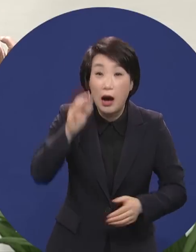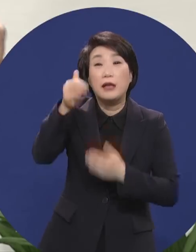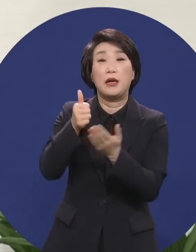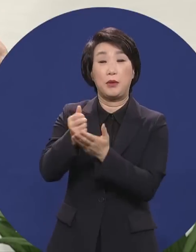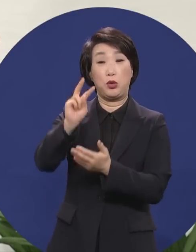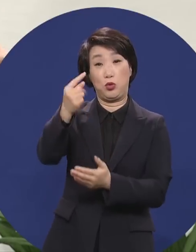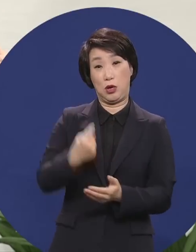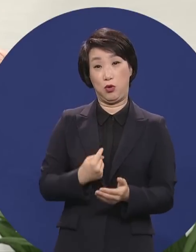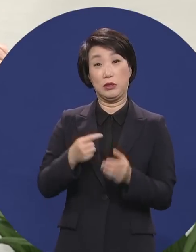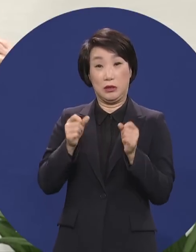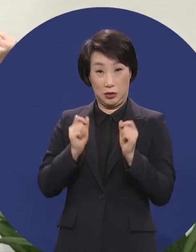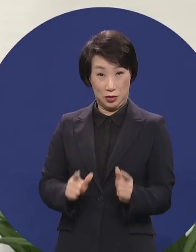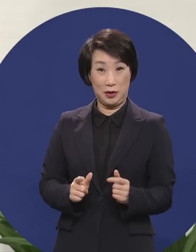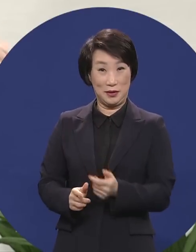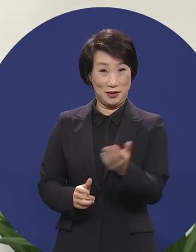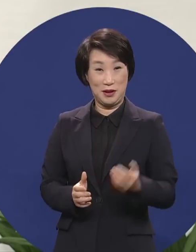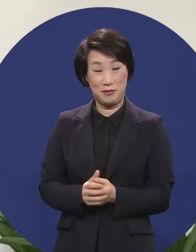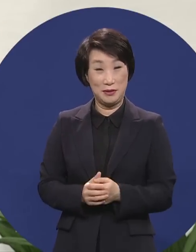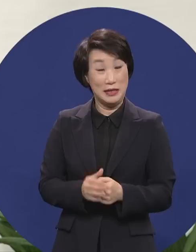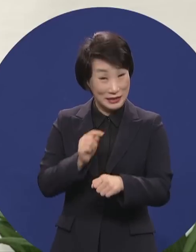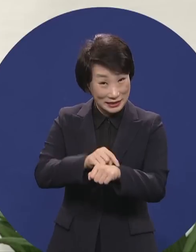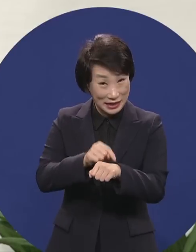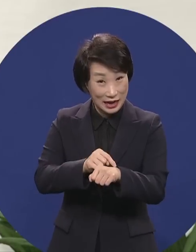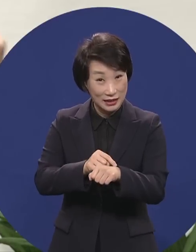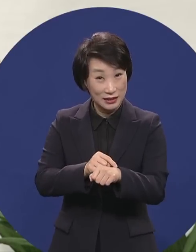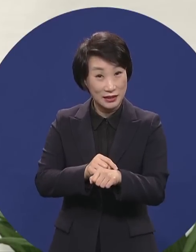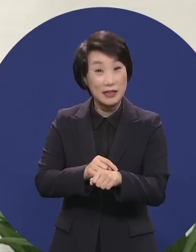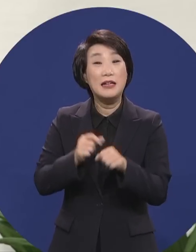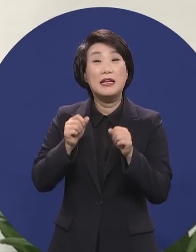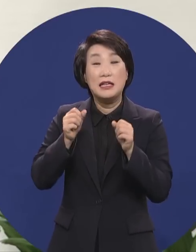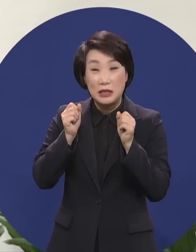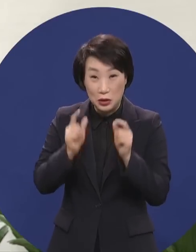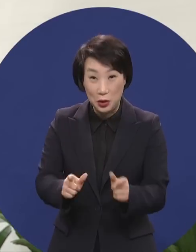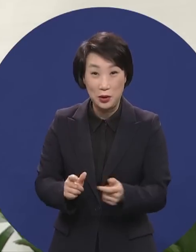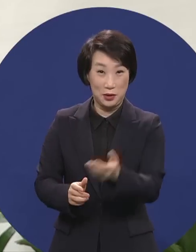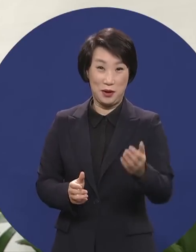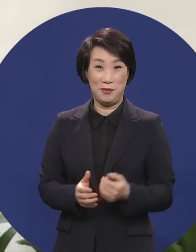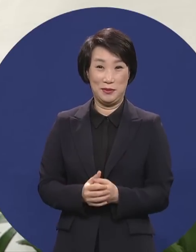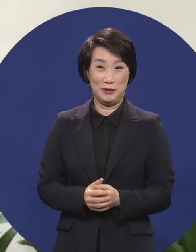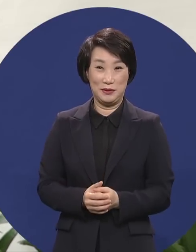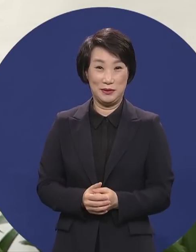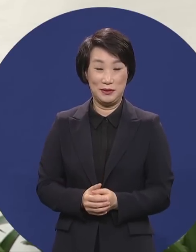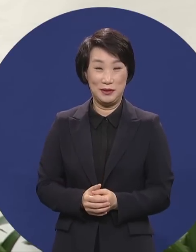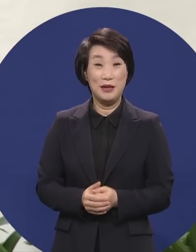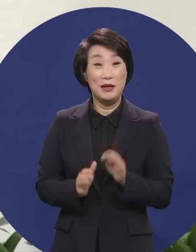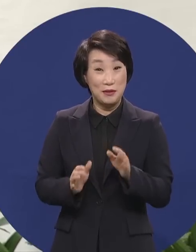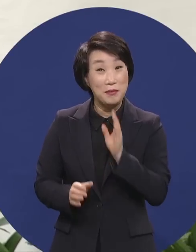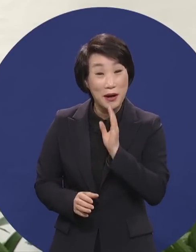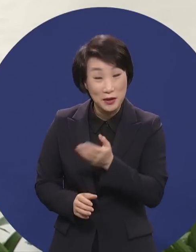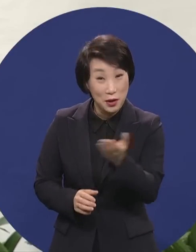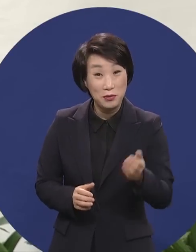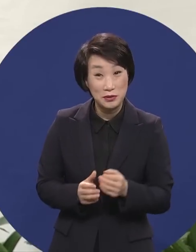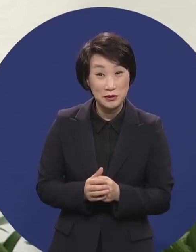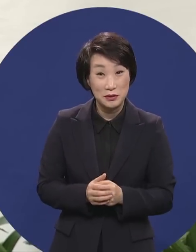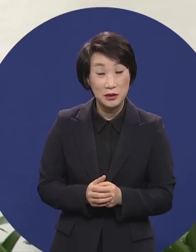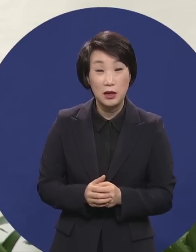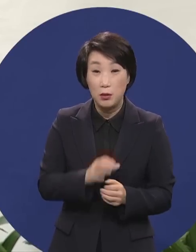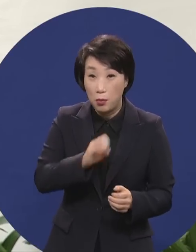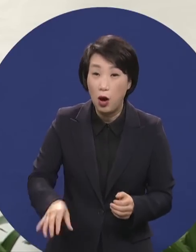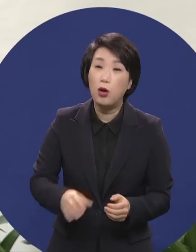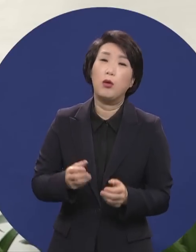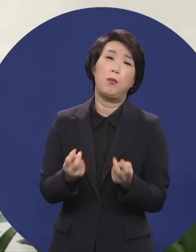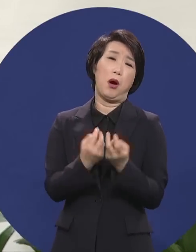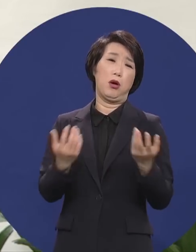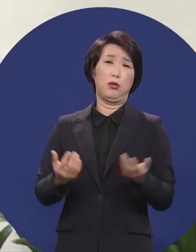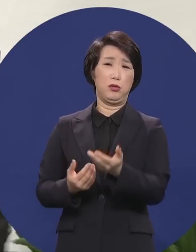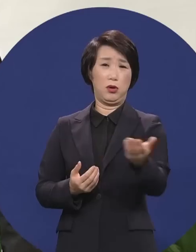수 있는 미천이야. 시간이요, 기회요, 찬스요. 놓치면 길이